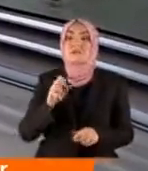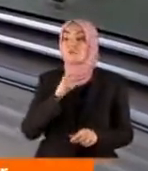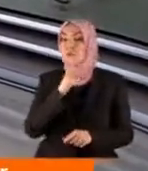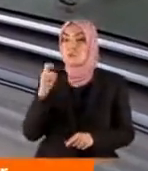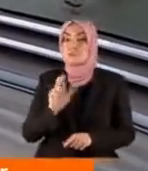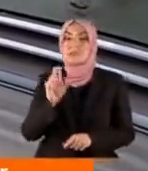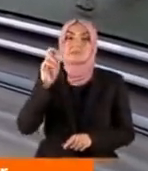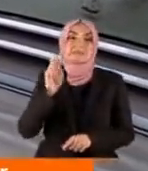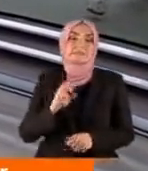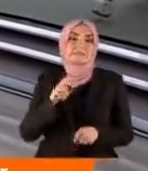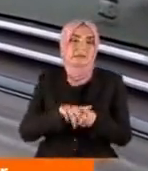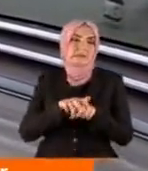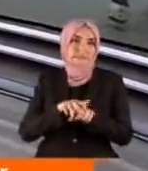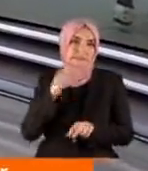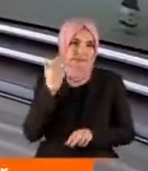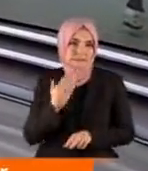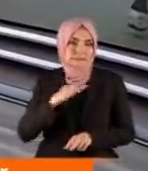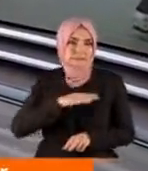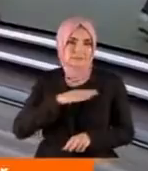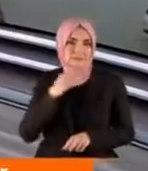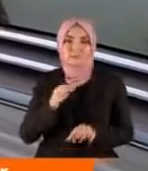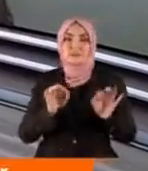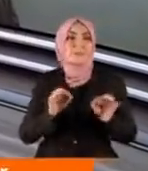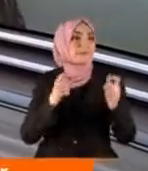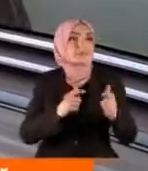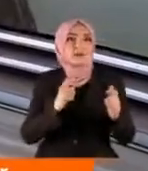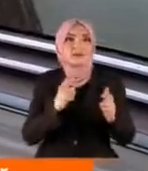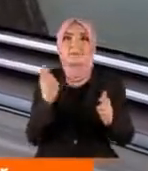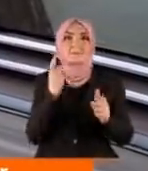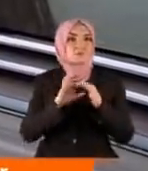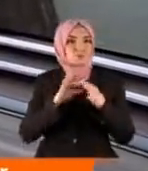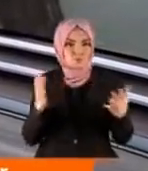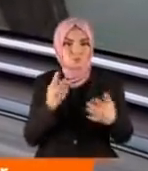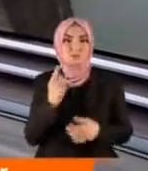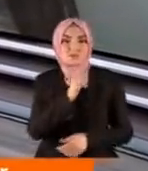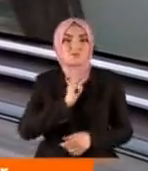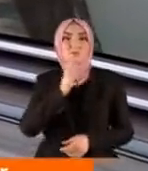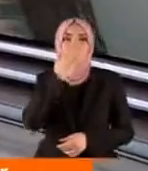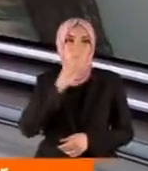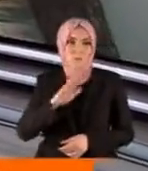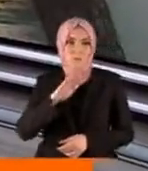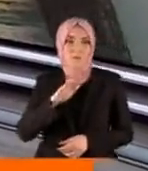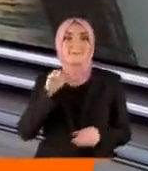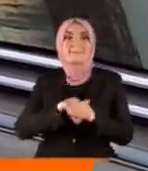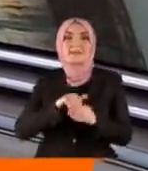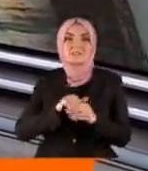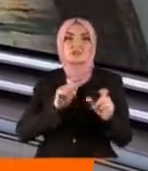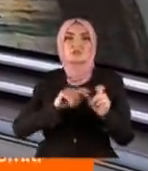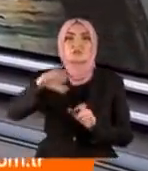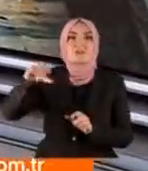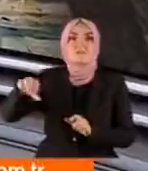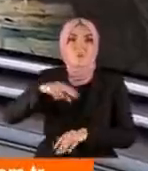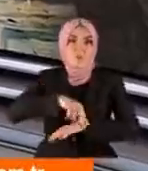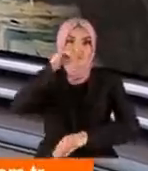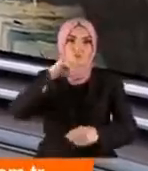çözüm, bir cevap henüz yok. Ama tartışma da bitmiş değil. Konu bu kez Meclis Çevre Komisyonu'nda hararetli şekilde ele alındı ve yer yer